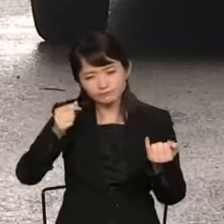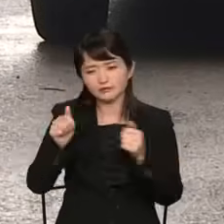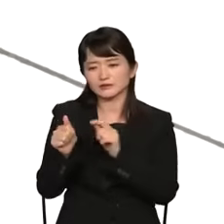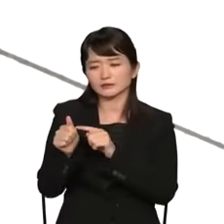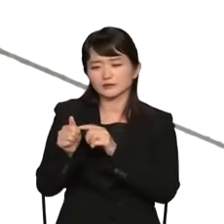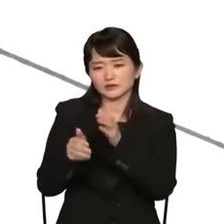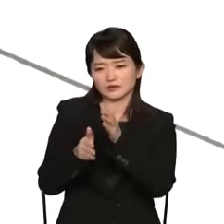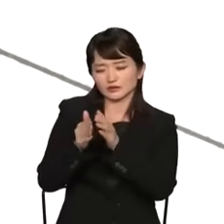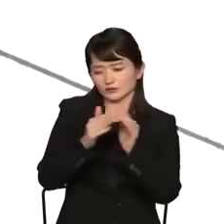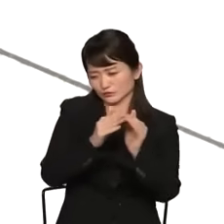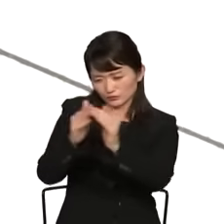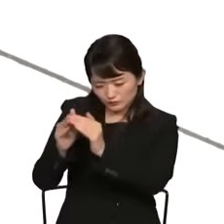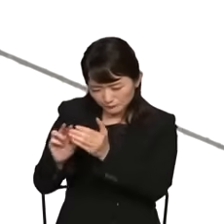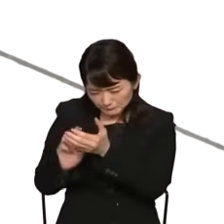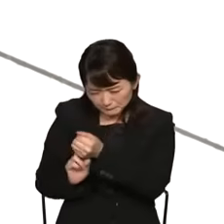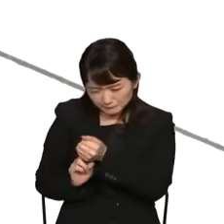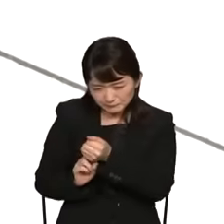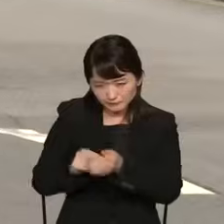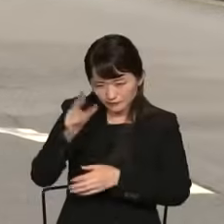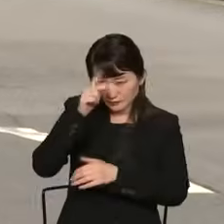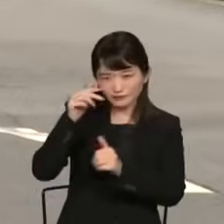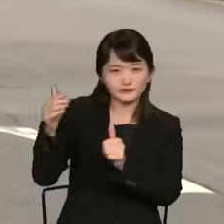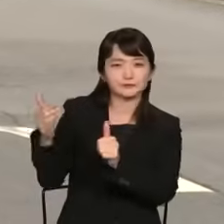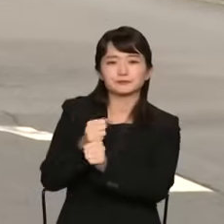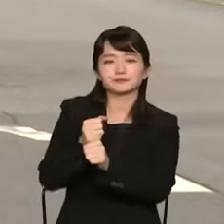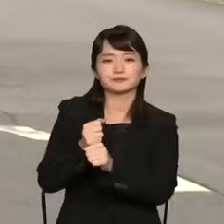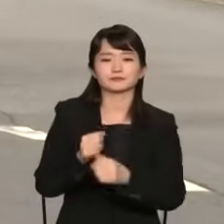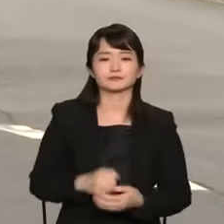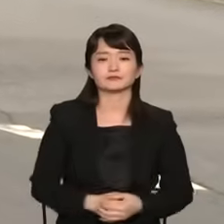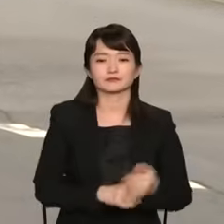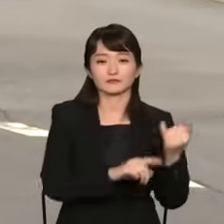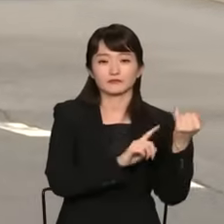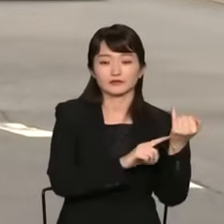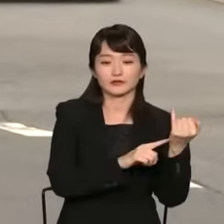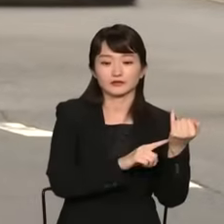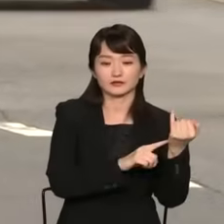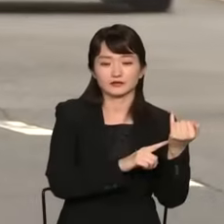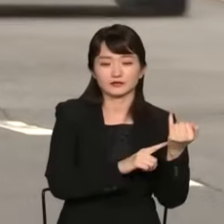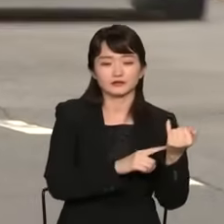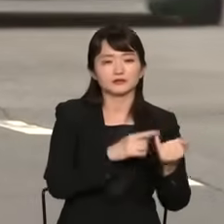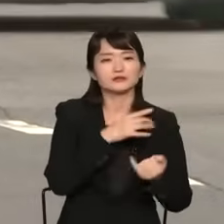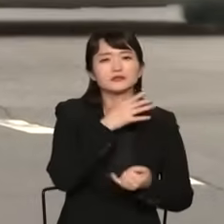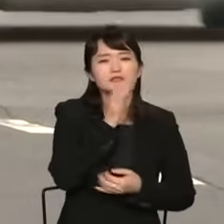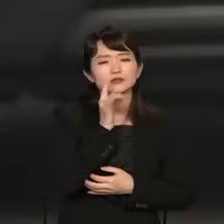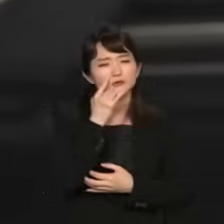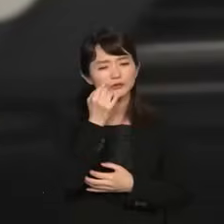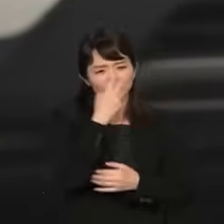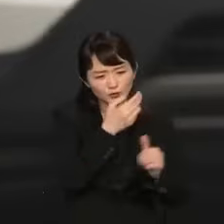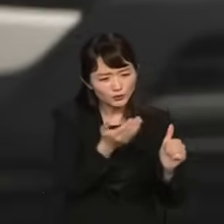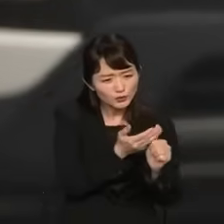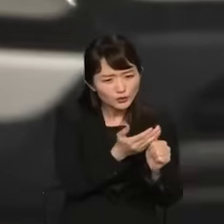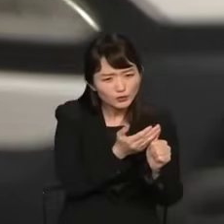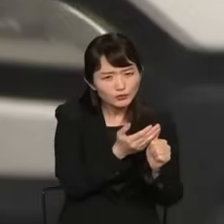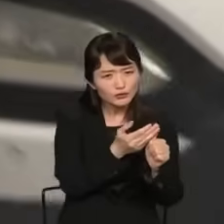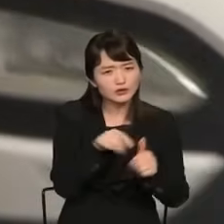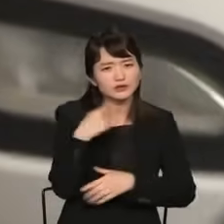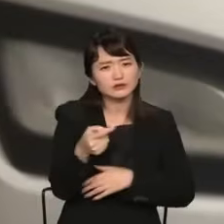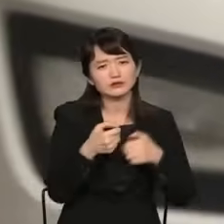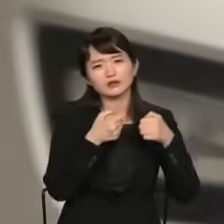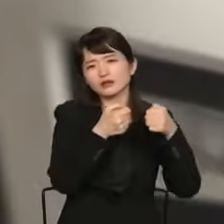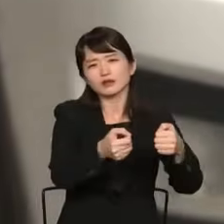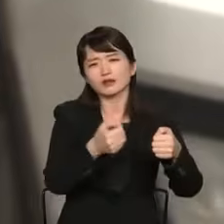숨어 있다 추격한 경찰에 체포됐습니다. 기사는 당장 노모를 부양해야 하지만 이제 자신이 없다며